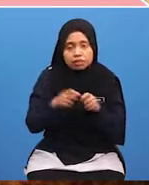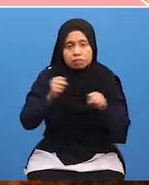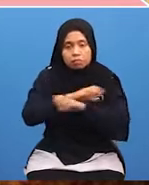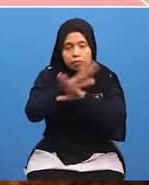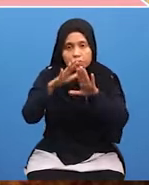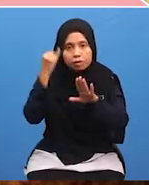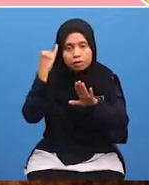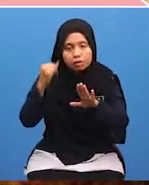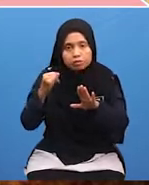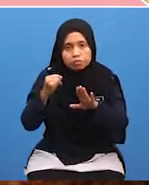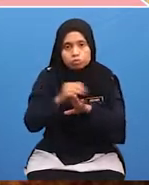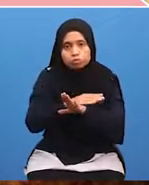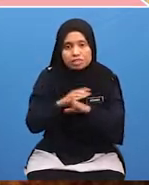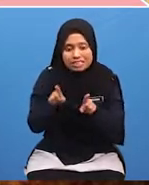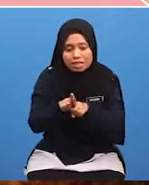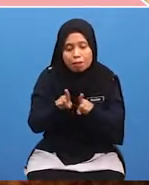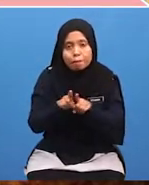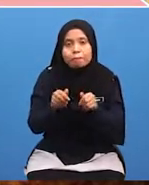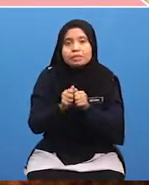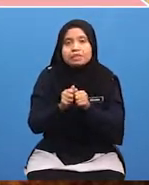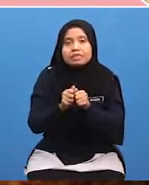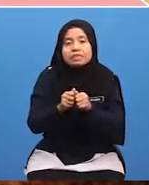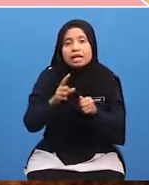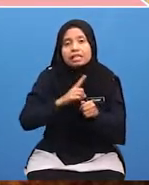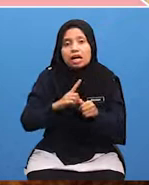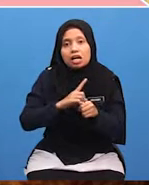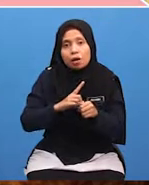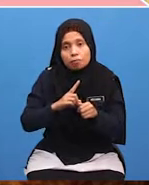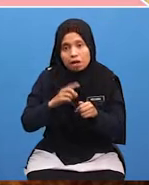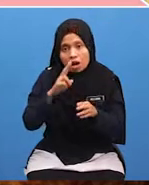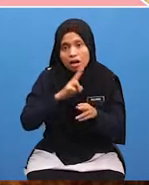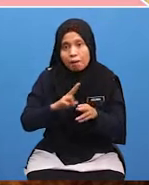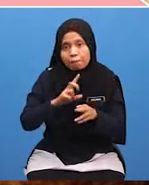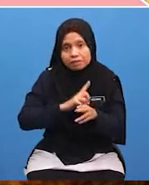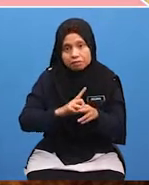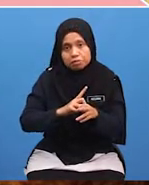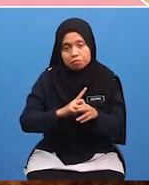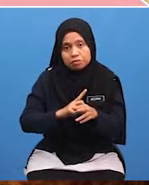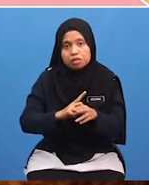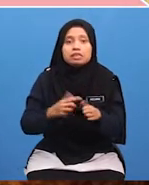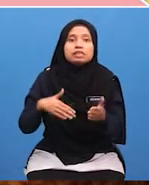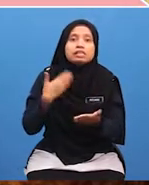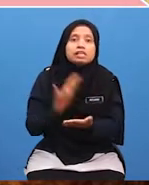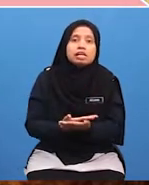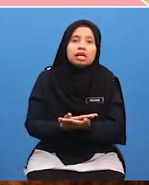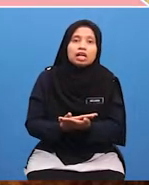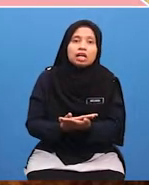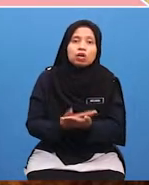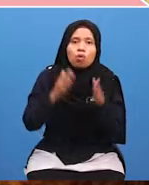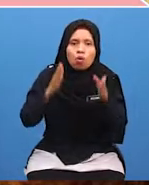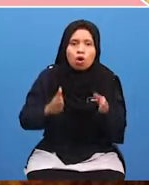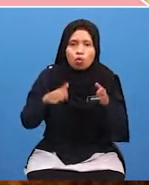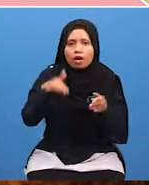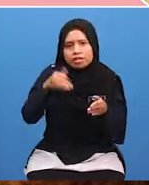ilmu pengetahuan seiring dengan penyebaran agama Islam. Pada masa ini juga lahir tokoh-tokoh hebat